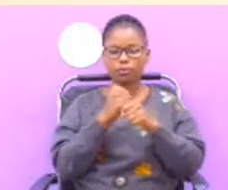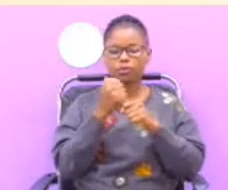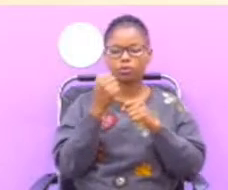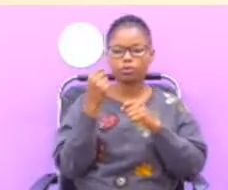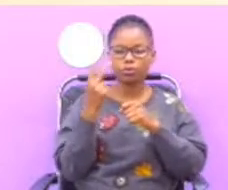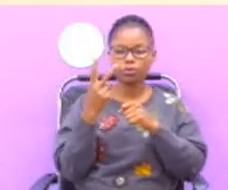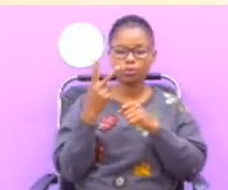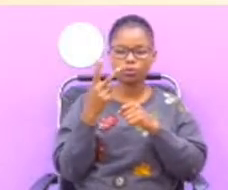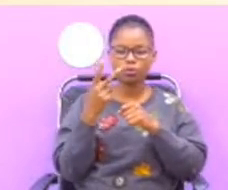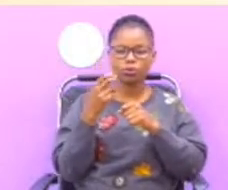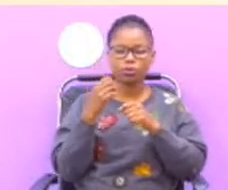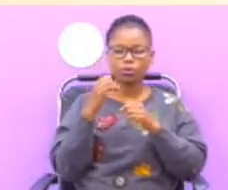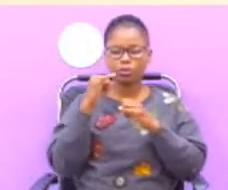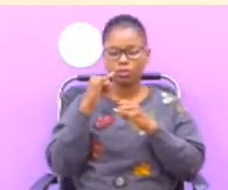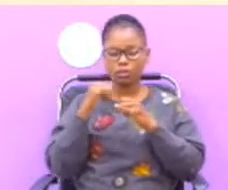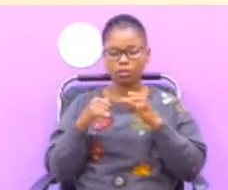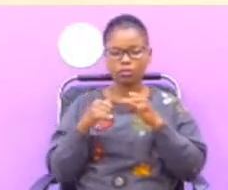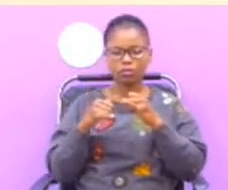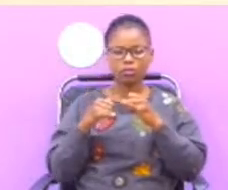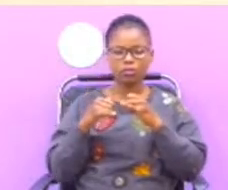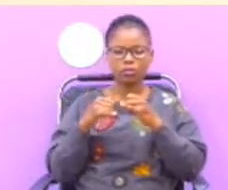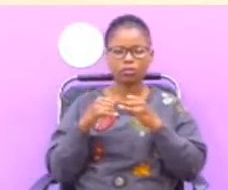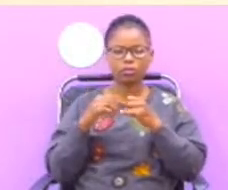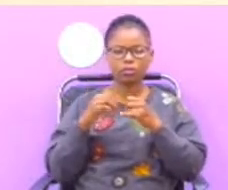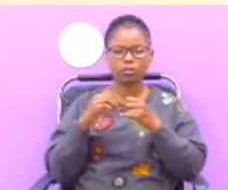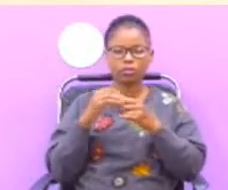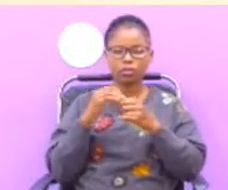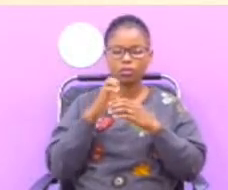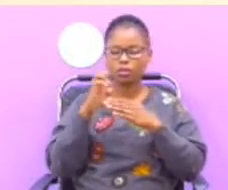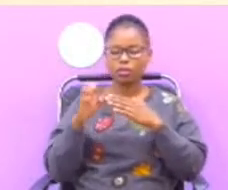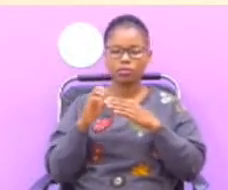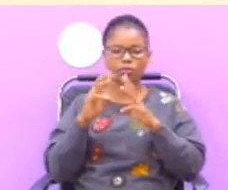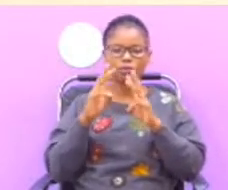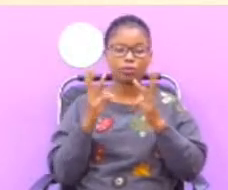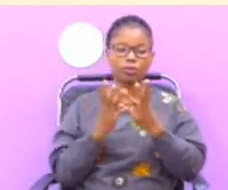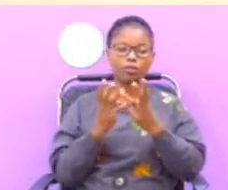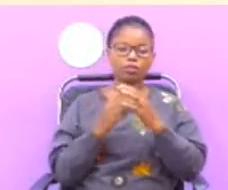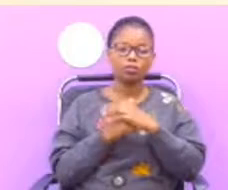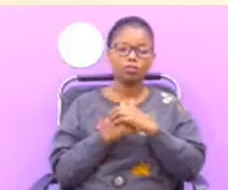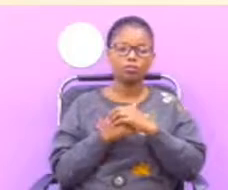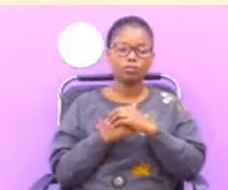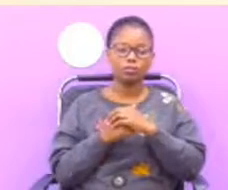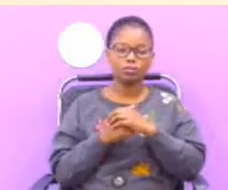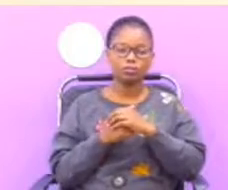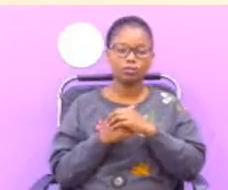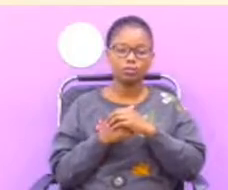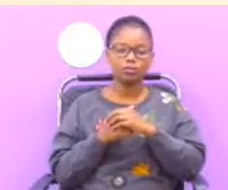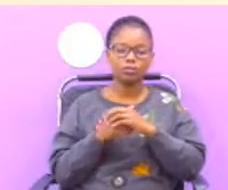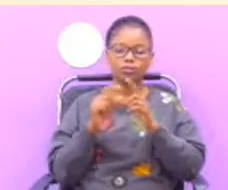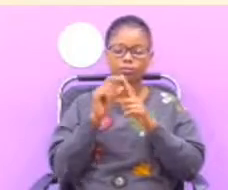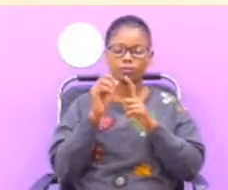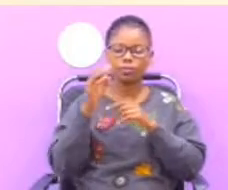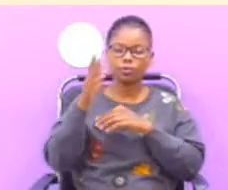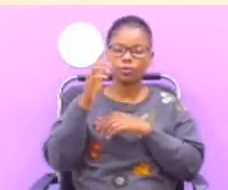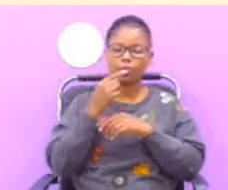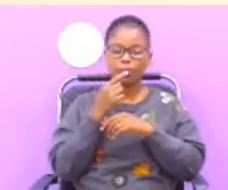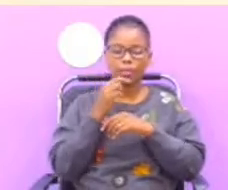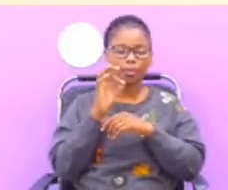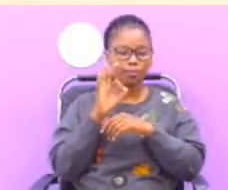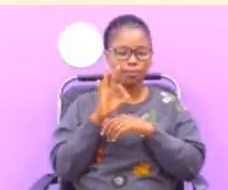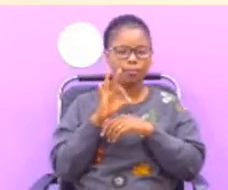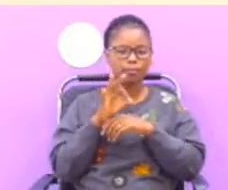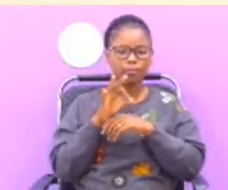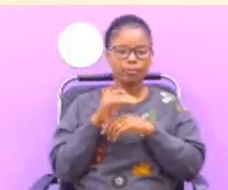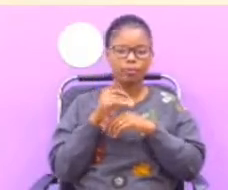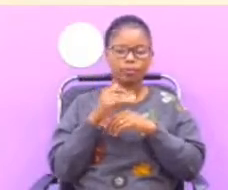thi itanathingitha bwana asifiwe sana kiugo kia ngai gicama muno na kiugo kia ngai ni